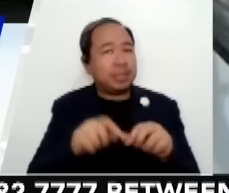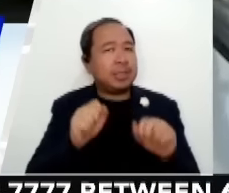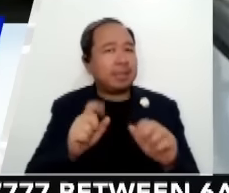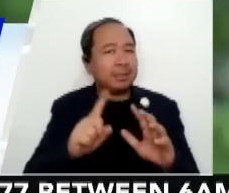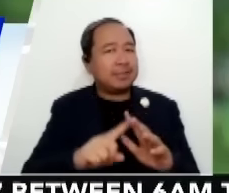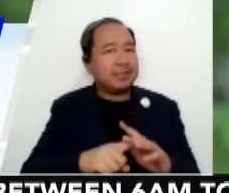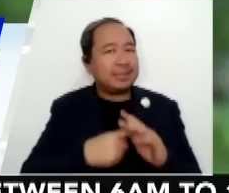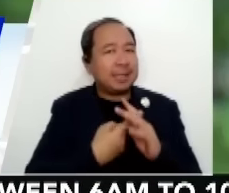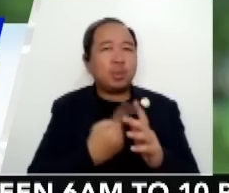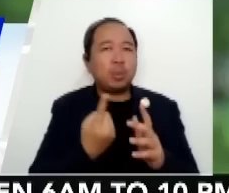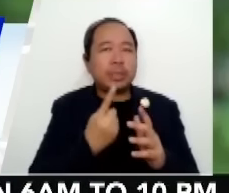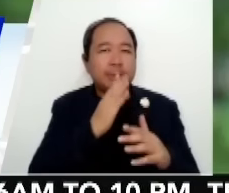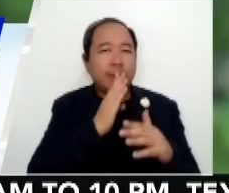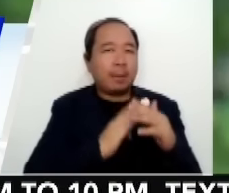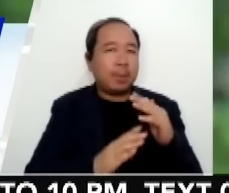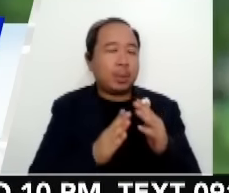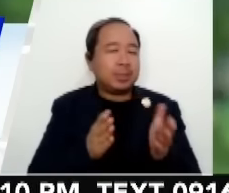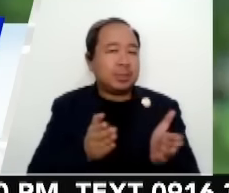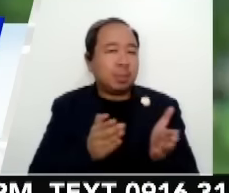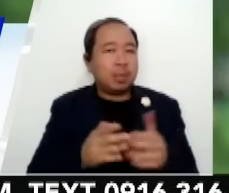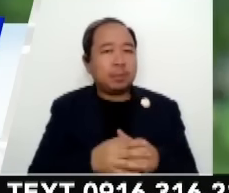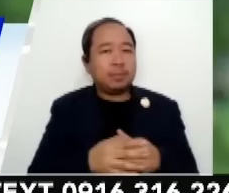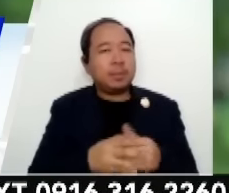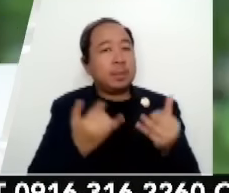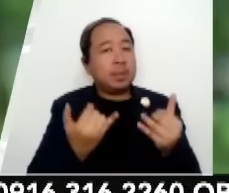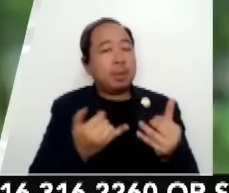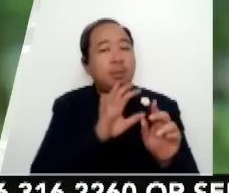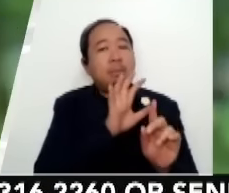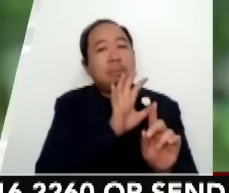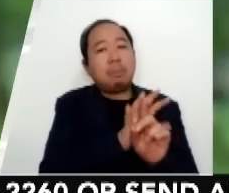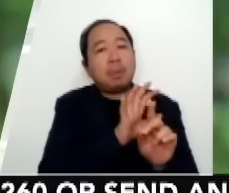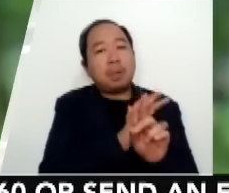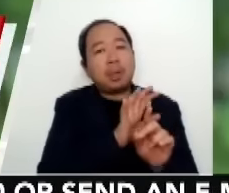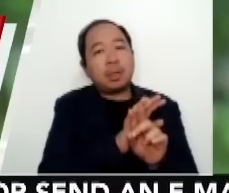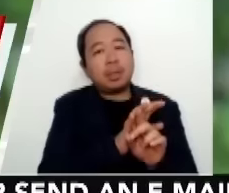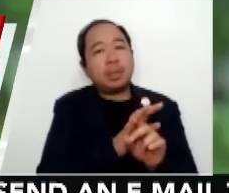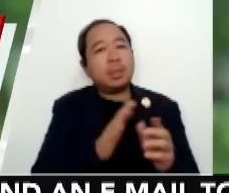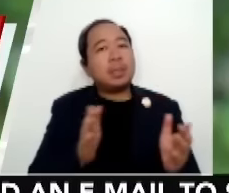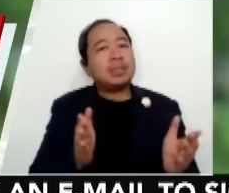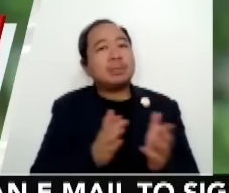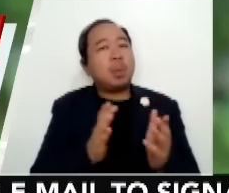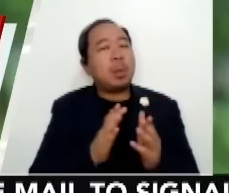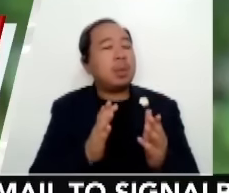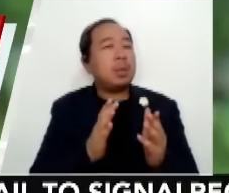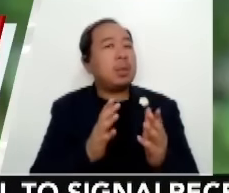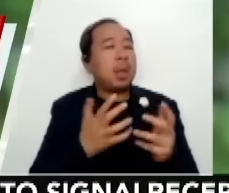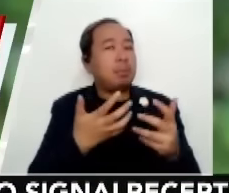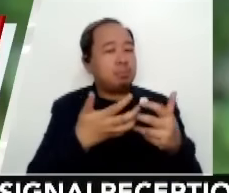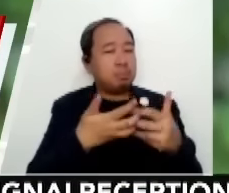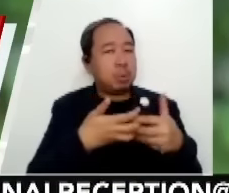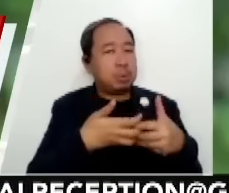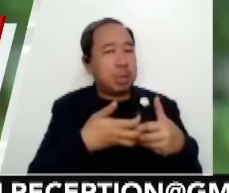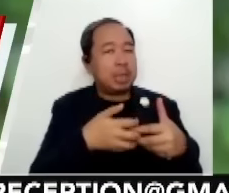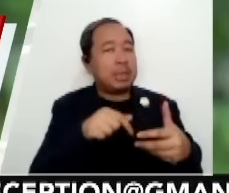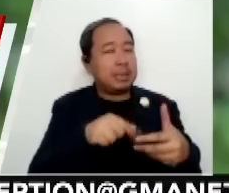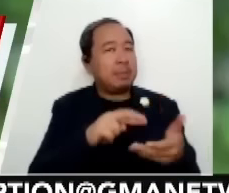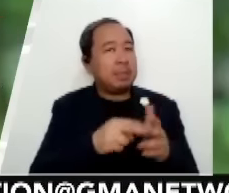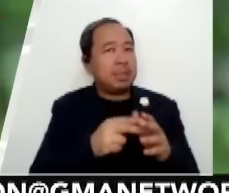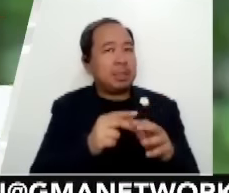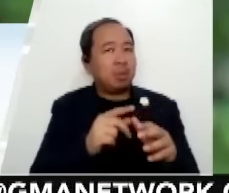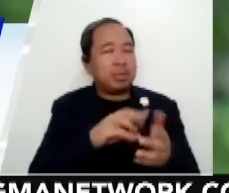maliit. Ngayon ang sumisikat yung tinatawag na small modular reactor. So maliliit na capacity na lang